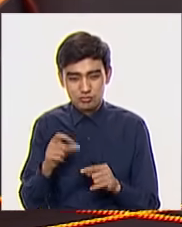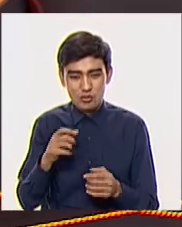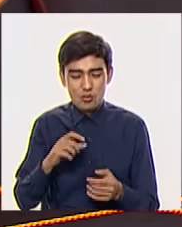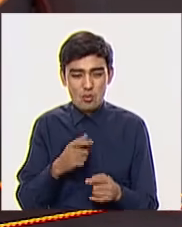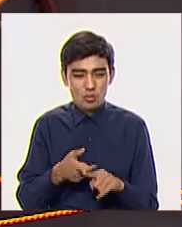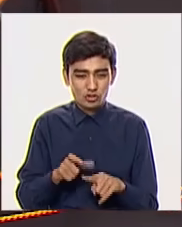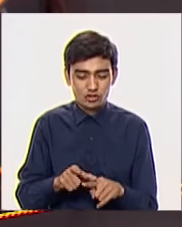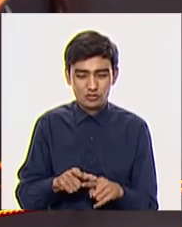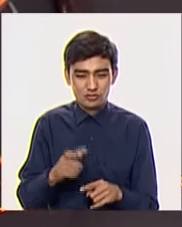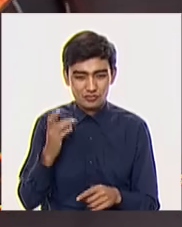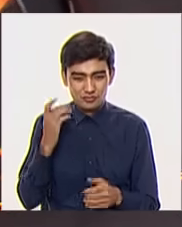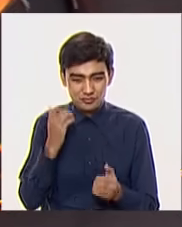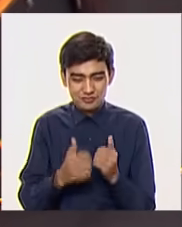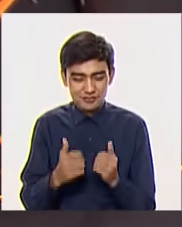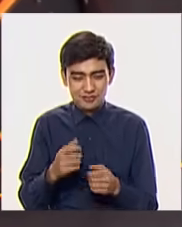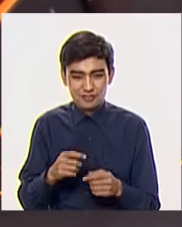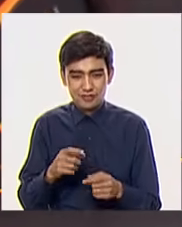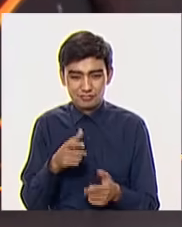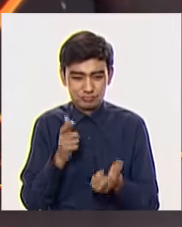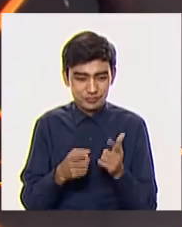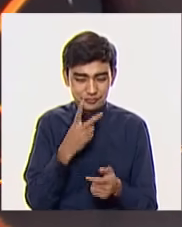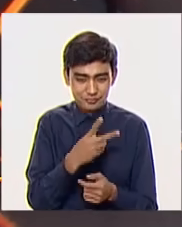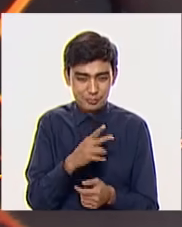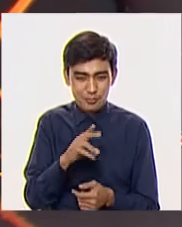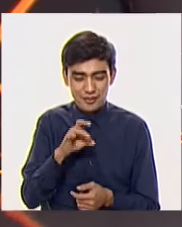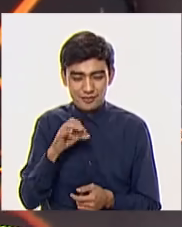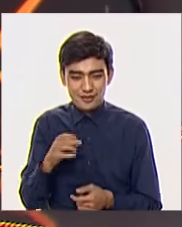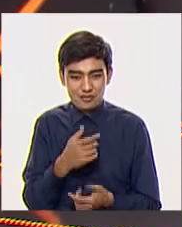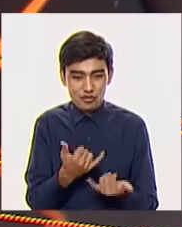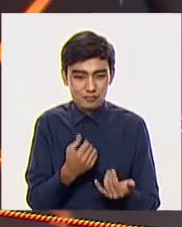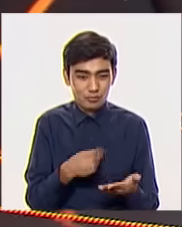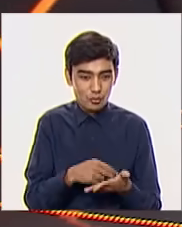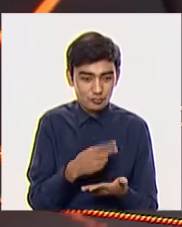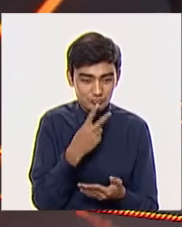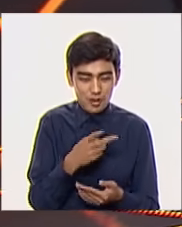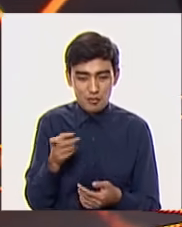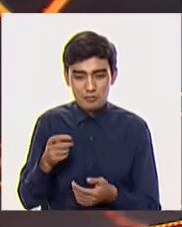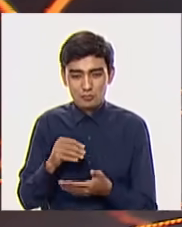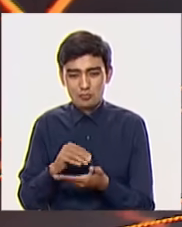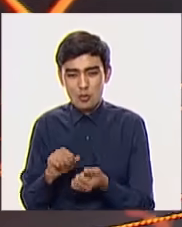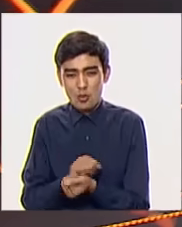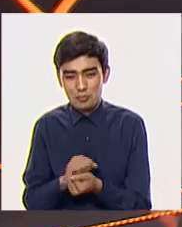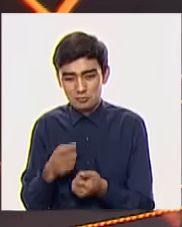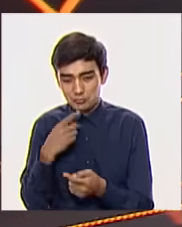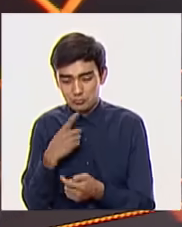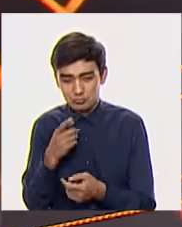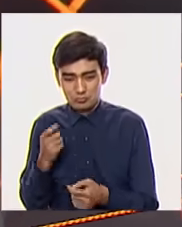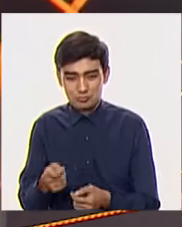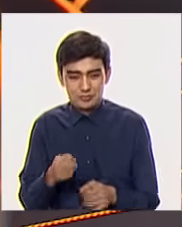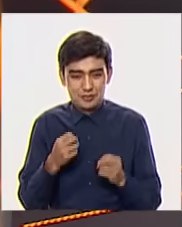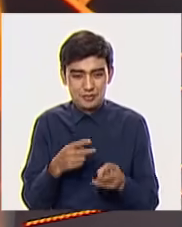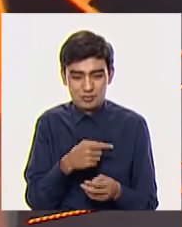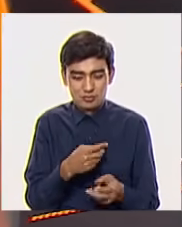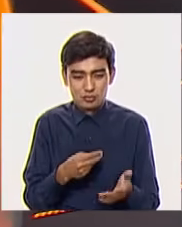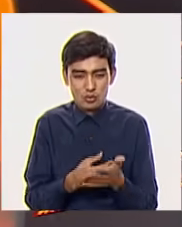часто сильно отличаются от реальных прайсов. Взять, к примеру, прожиточный минимум. Сейчас это чуть больше 34 тысяч тенге. И из